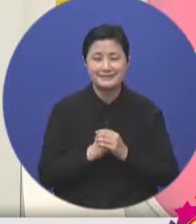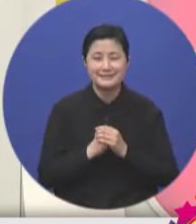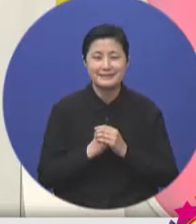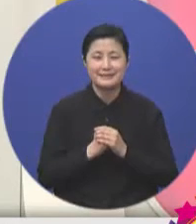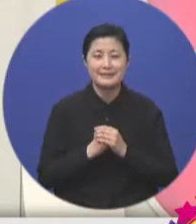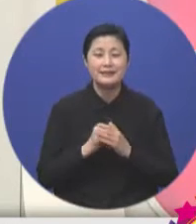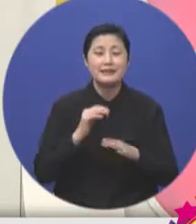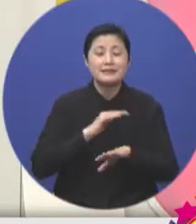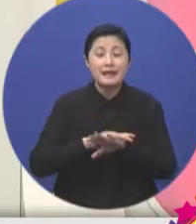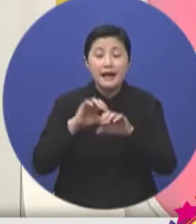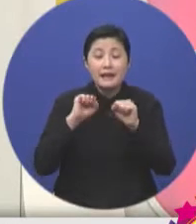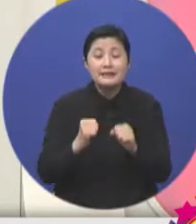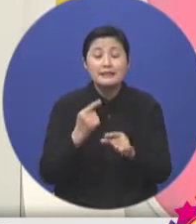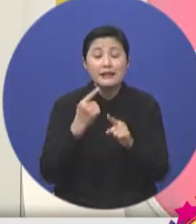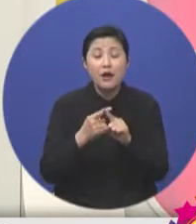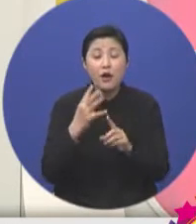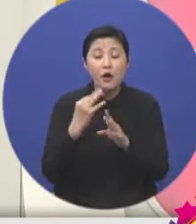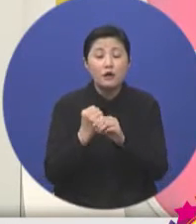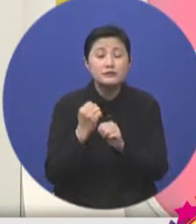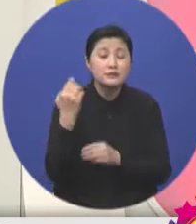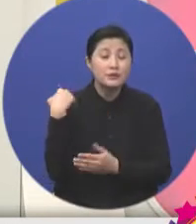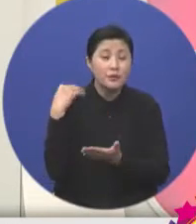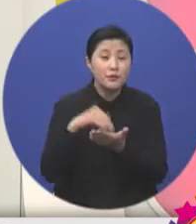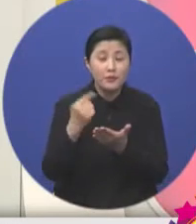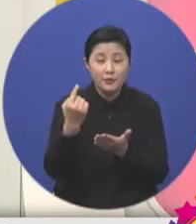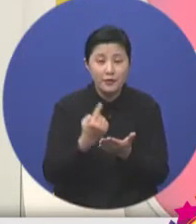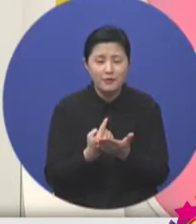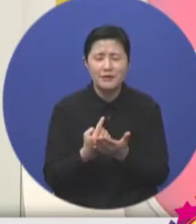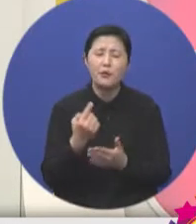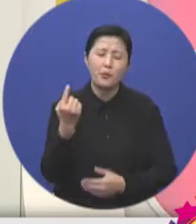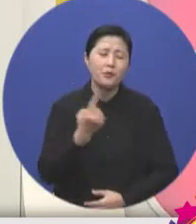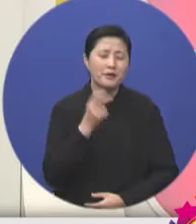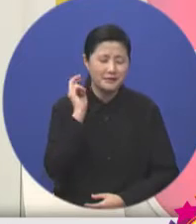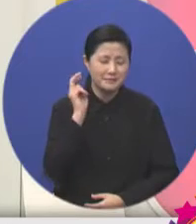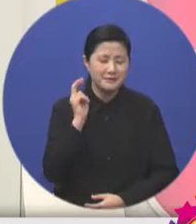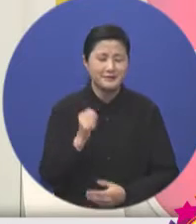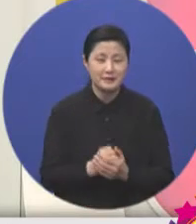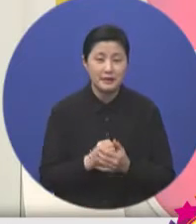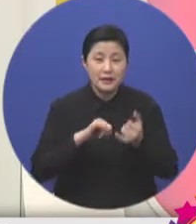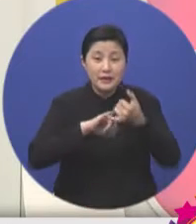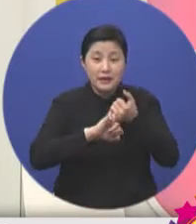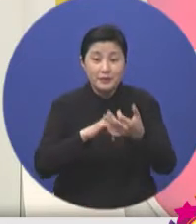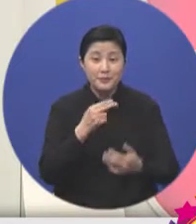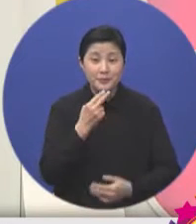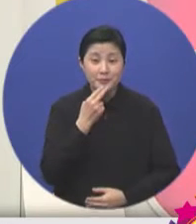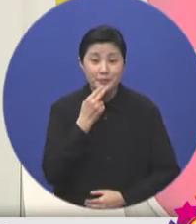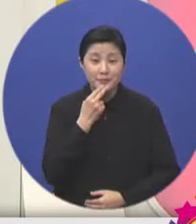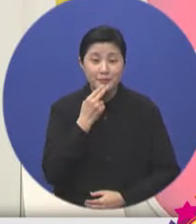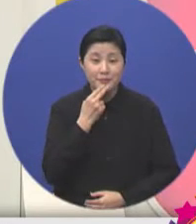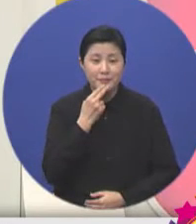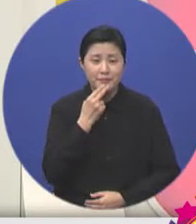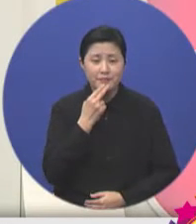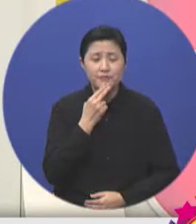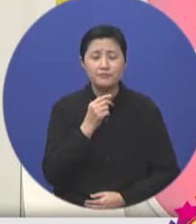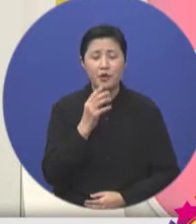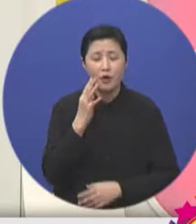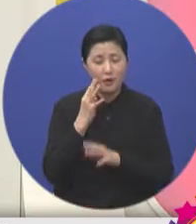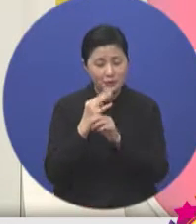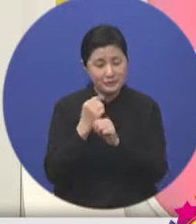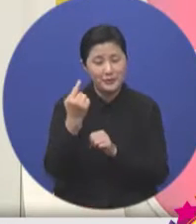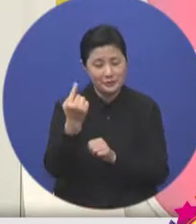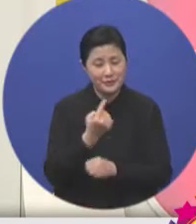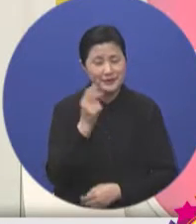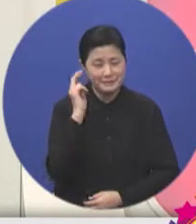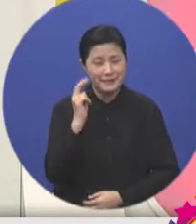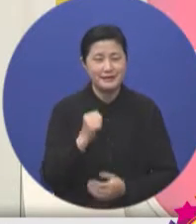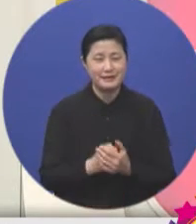잘 있다가 언제쯤 오시기로 됐어요? 돼 있어요. 뭐 언제라도 오겠지 뭐요. 아, 기약이 없어야지. 예, 뭐 언제라도 야. 오겠지 뭐.